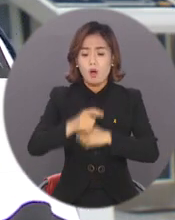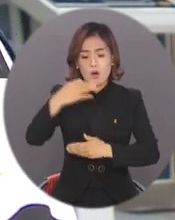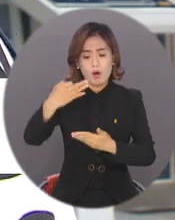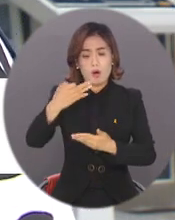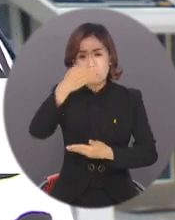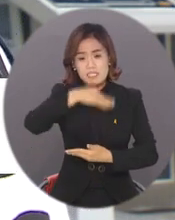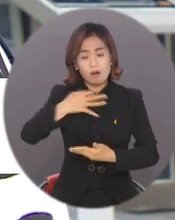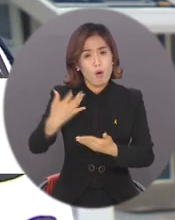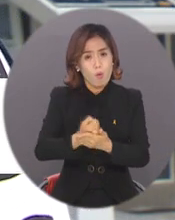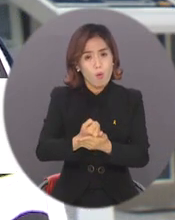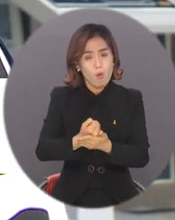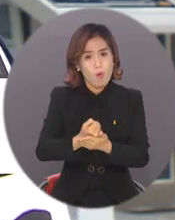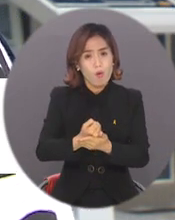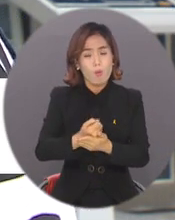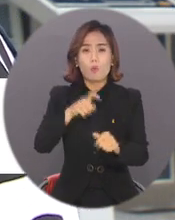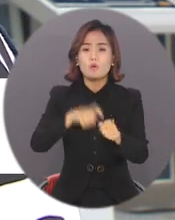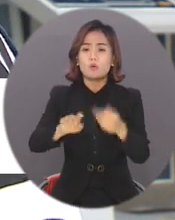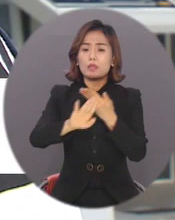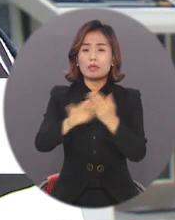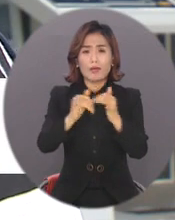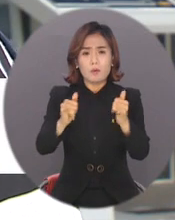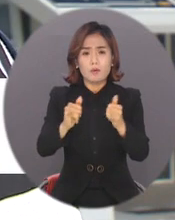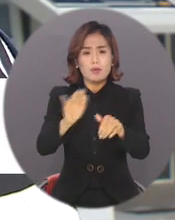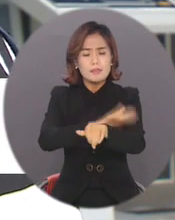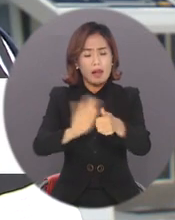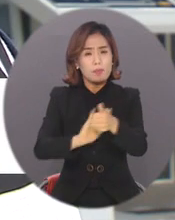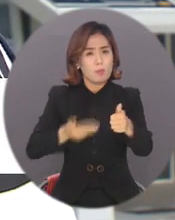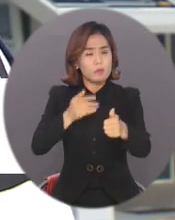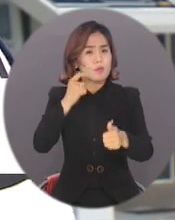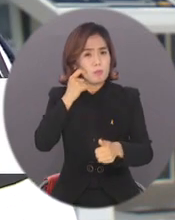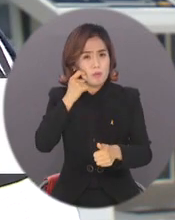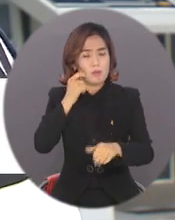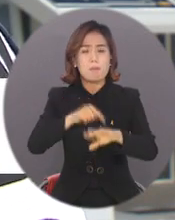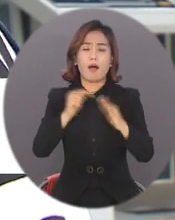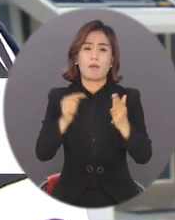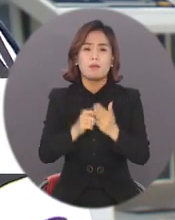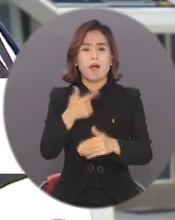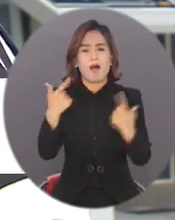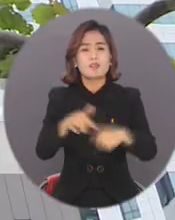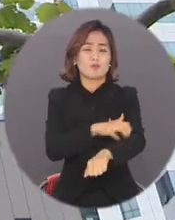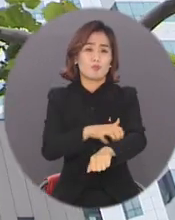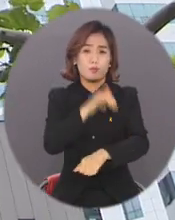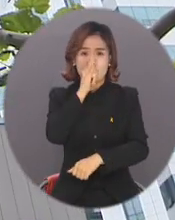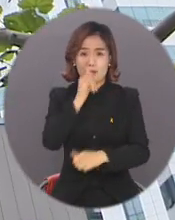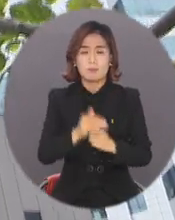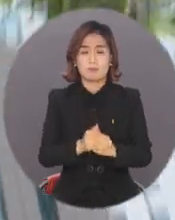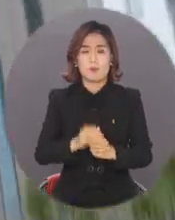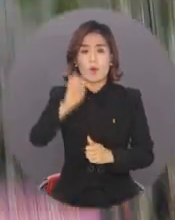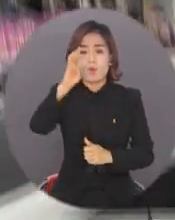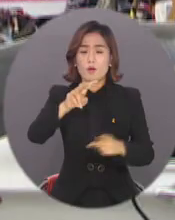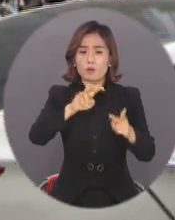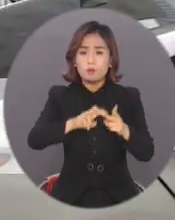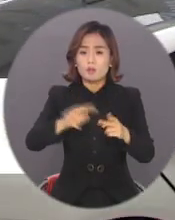이익을 얻자고 그런 분들한테 이런 안내를 못해줬구나 이런 마음이 되게 불편했어요. 광주센터